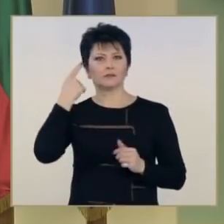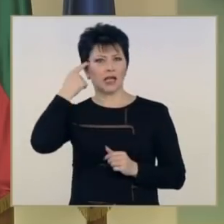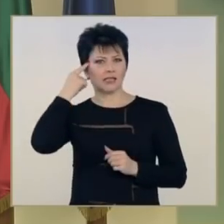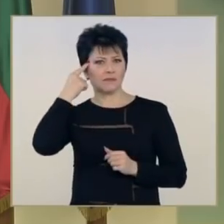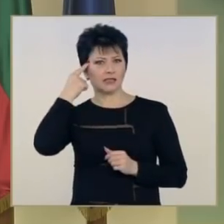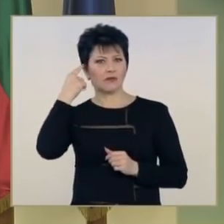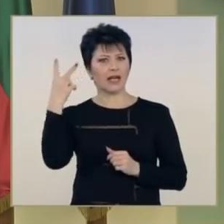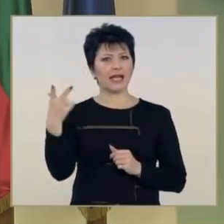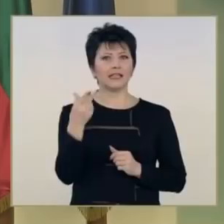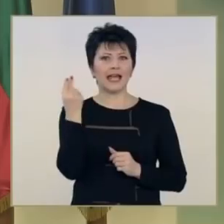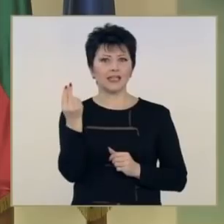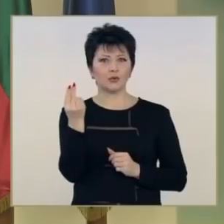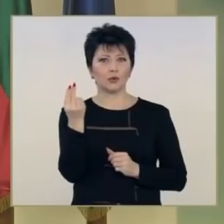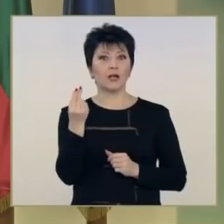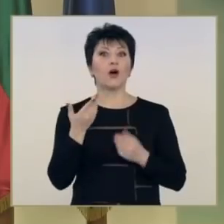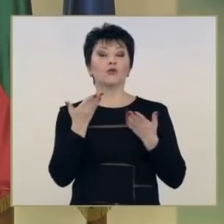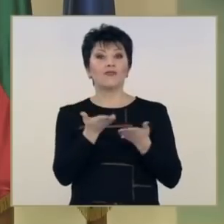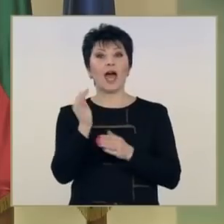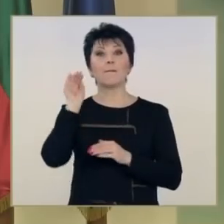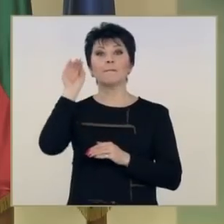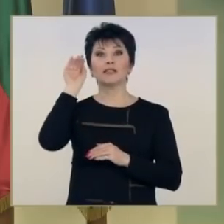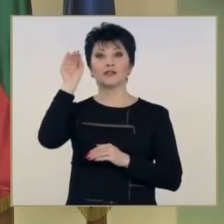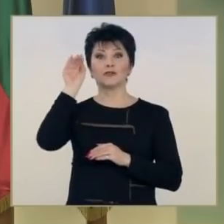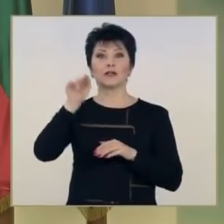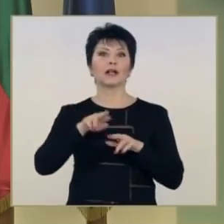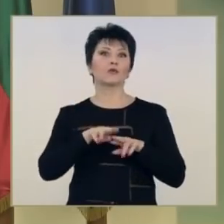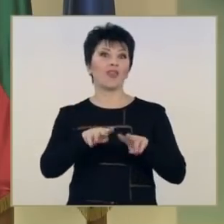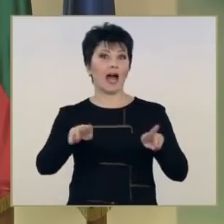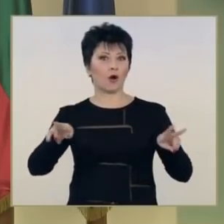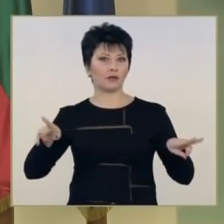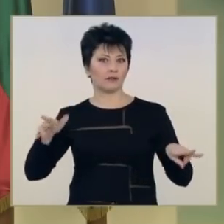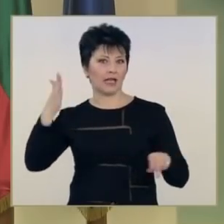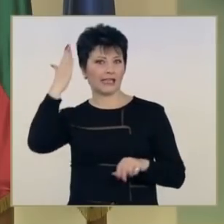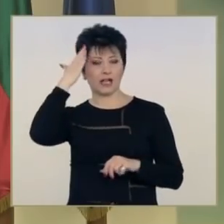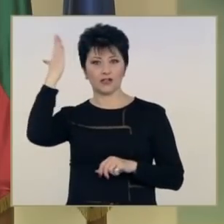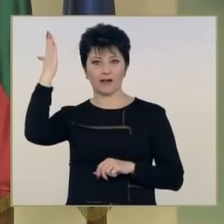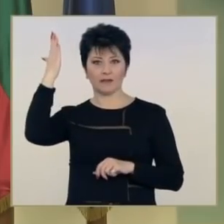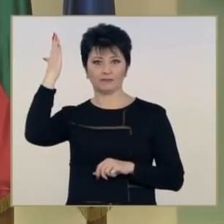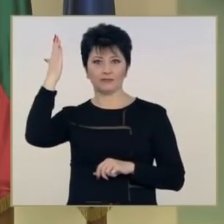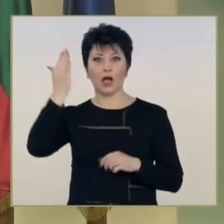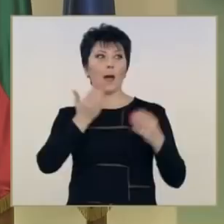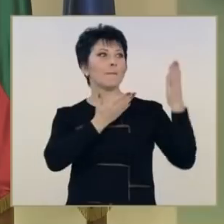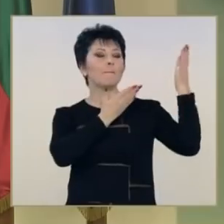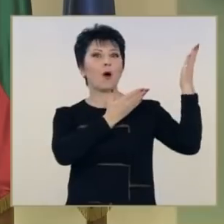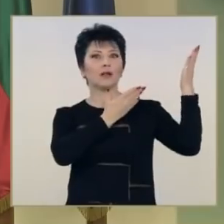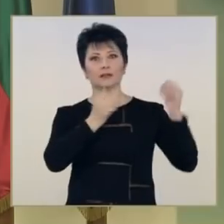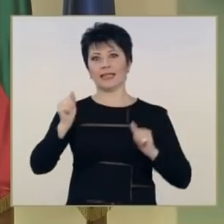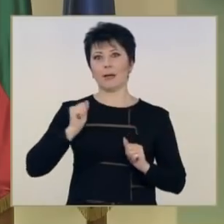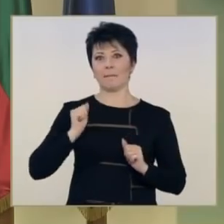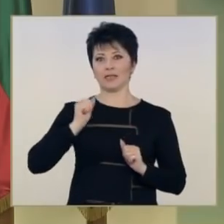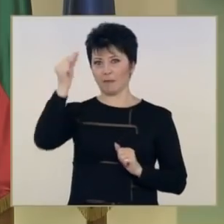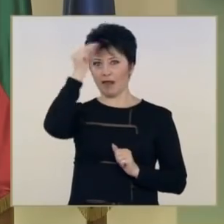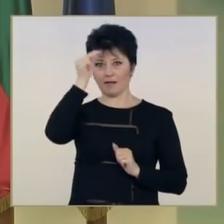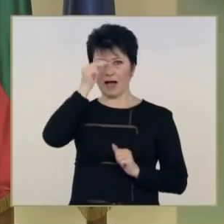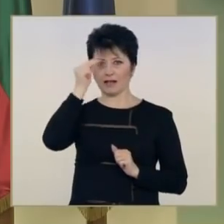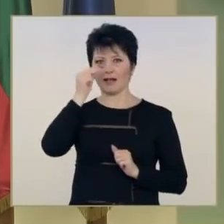смисълът на единението. В това е бъдещето ни като народ и държава. Бог да пази